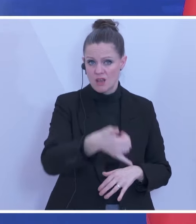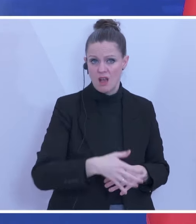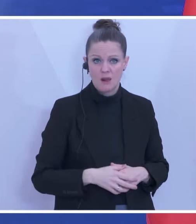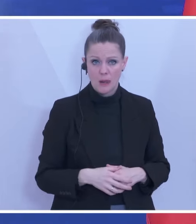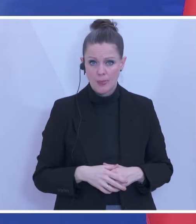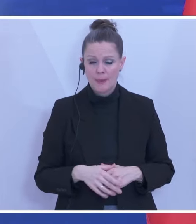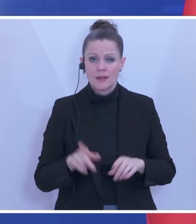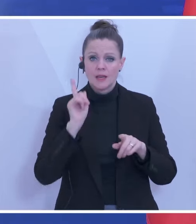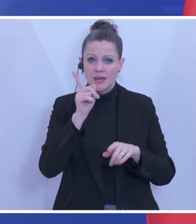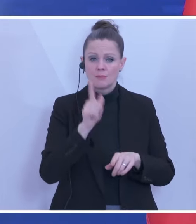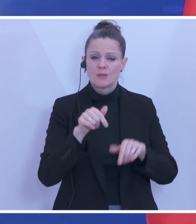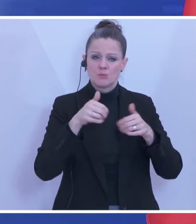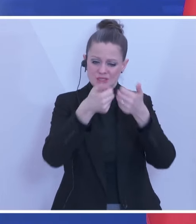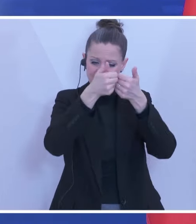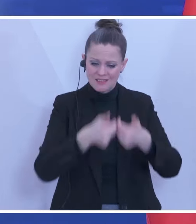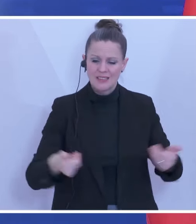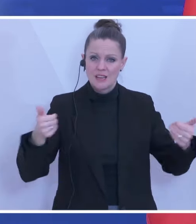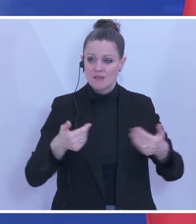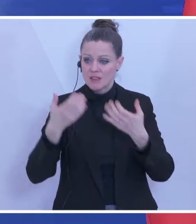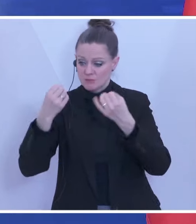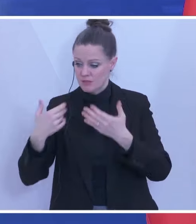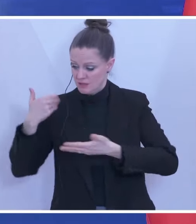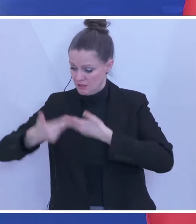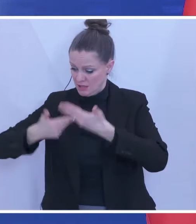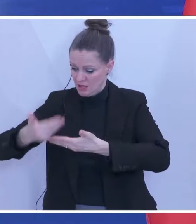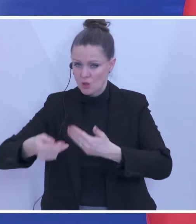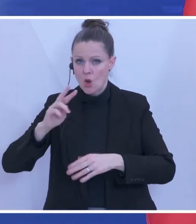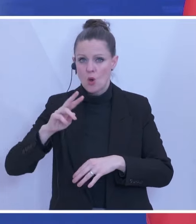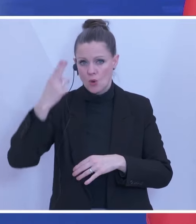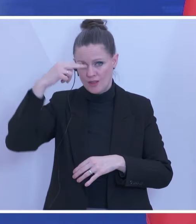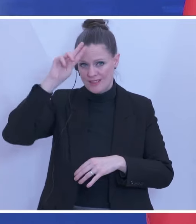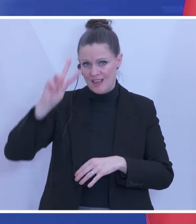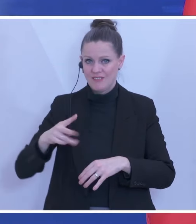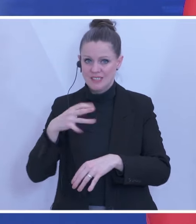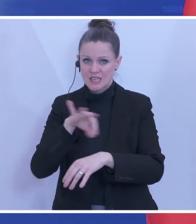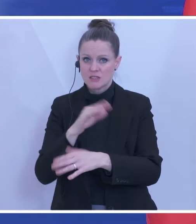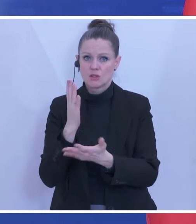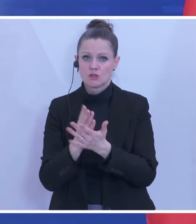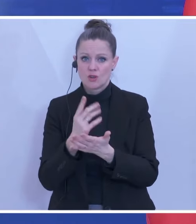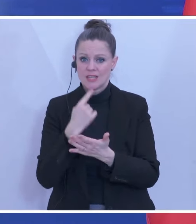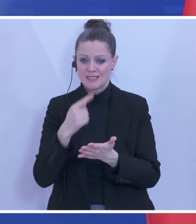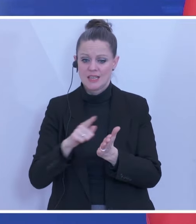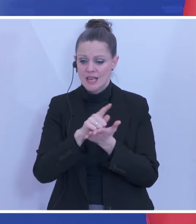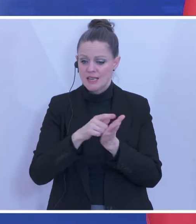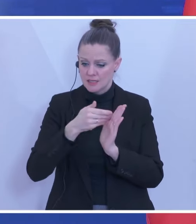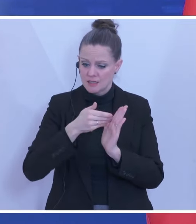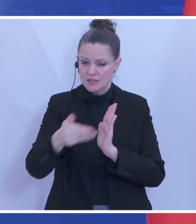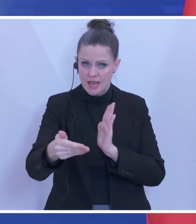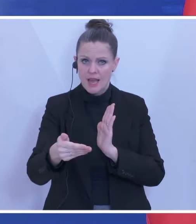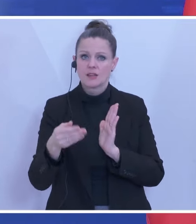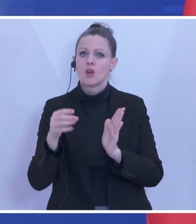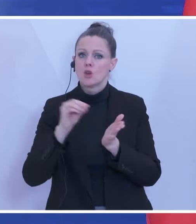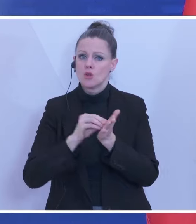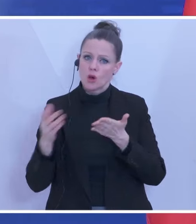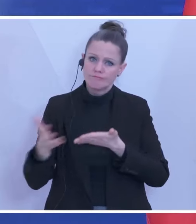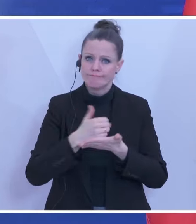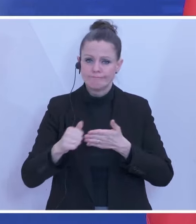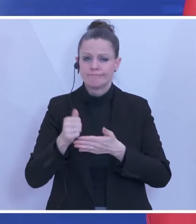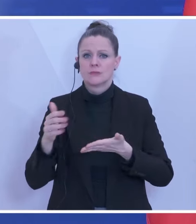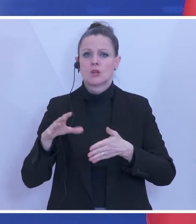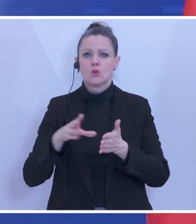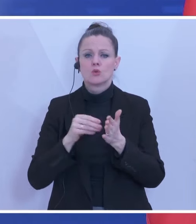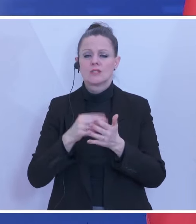muss dann die Stimmung auch trennen von dem, was passiert ist und wie der Herr Vizekanzler gesagt hat, die Zeit, die uns zur Verfügung steht, auch hier effektiv nützen.